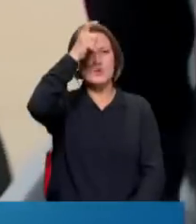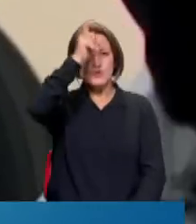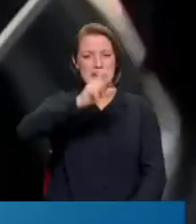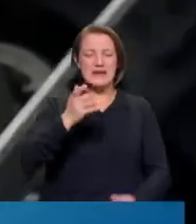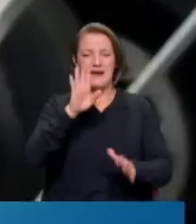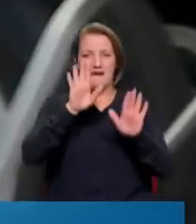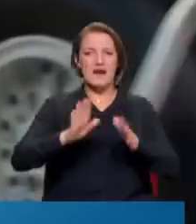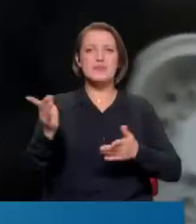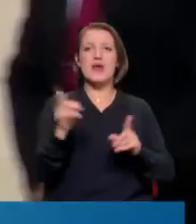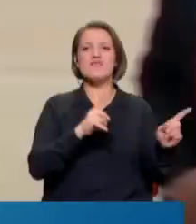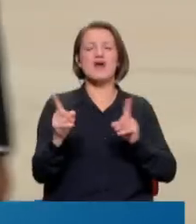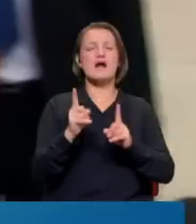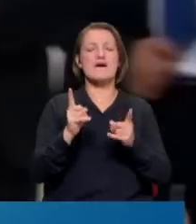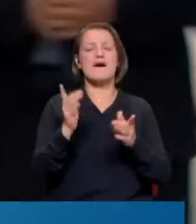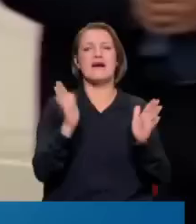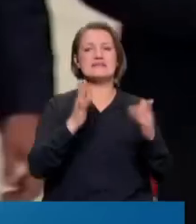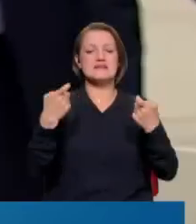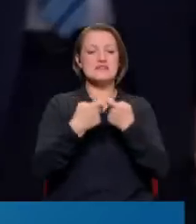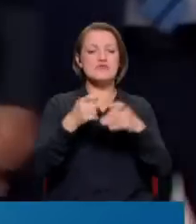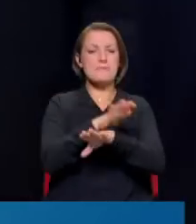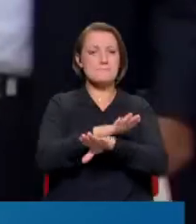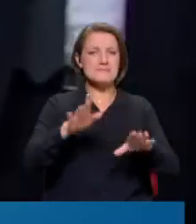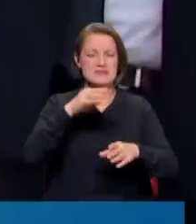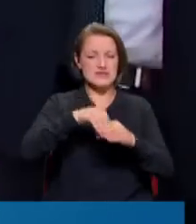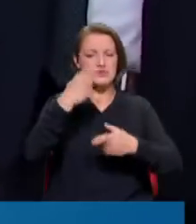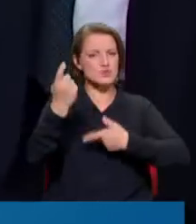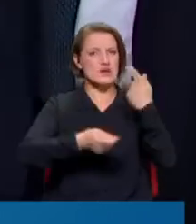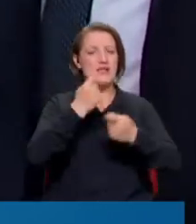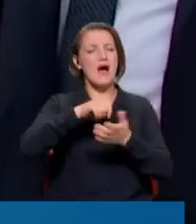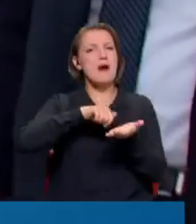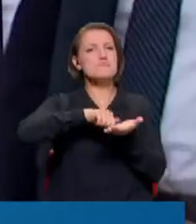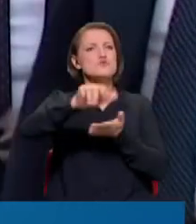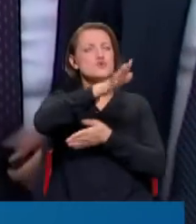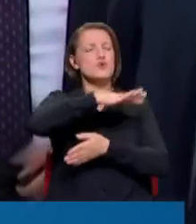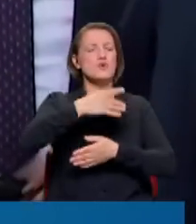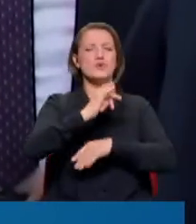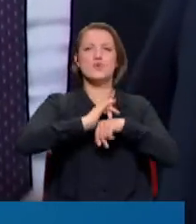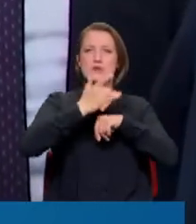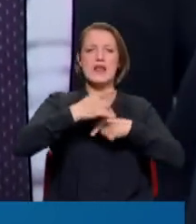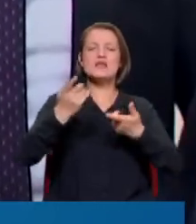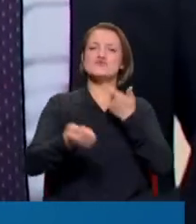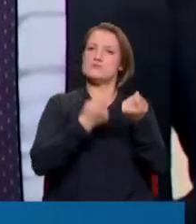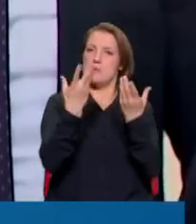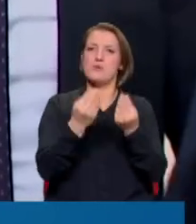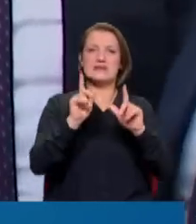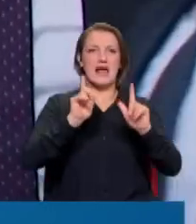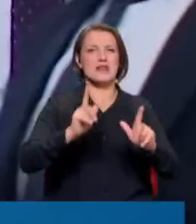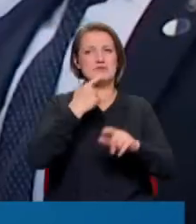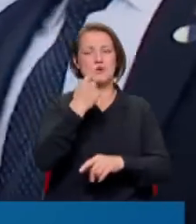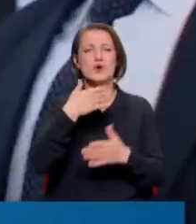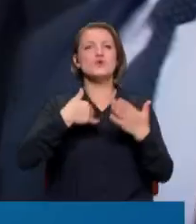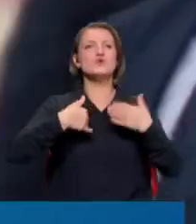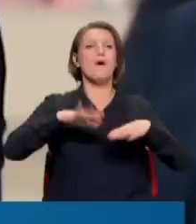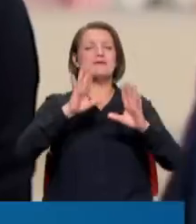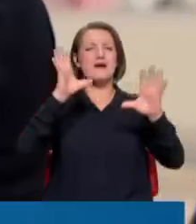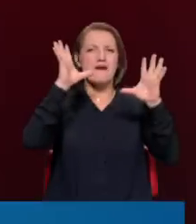barış ve taraflar arasında Ateşkes için gösterdiği çabayı tüm ülkelerinde mesi gerektiğini söyledi aksi durumda karanlık bir